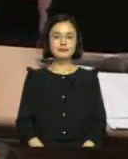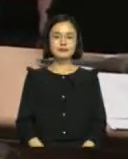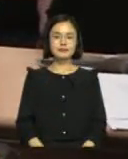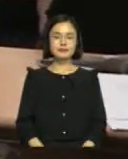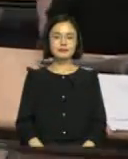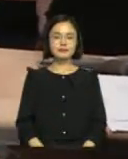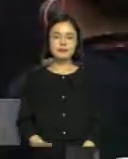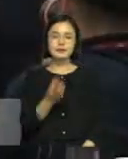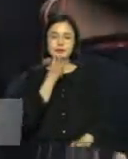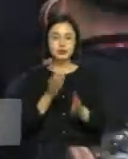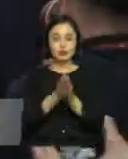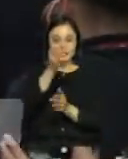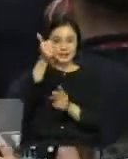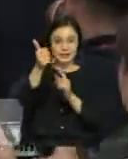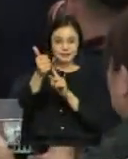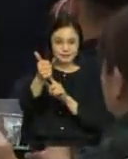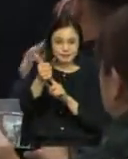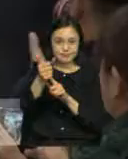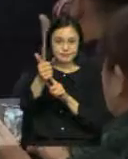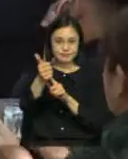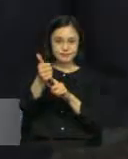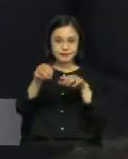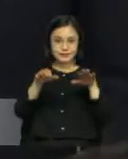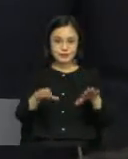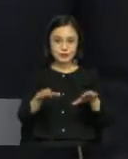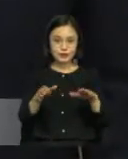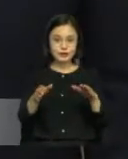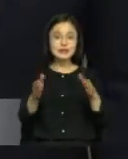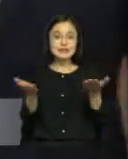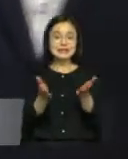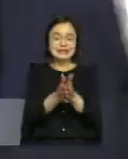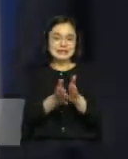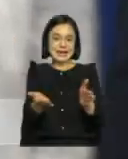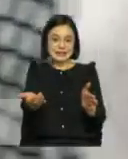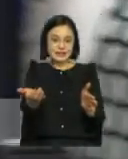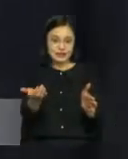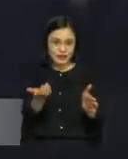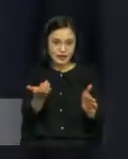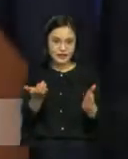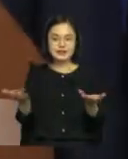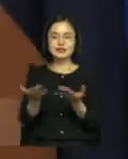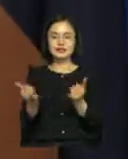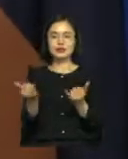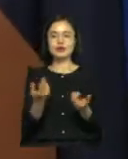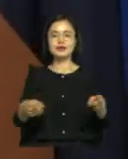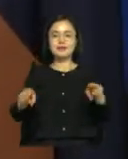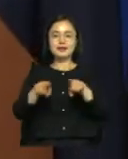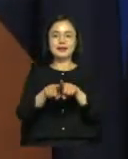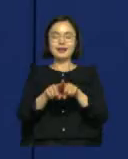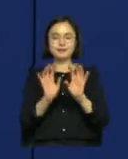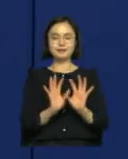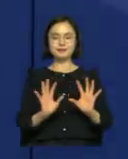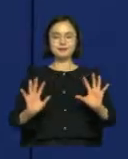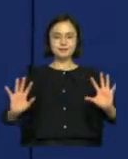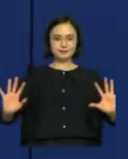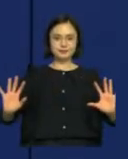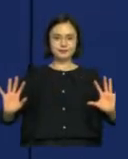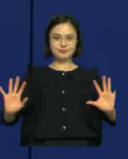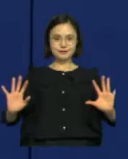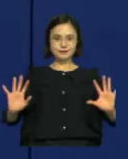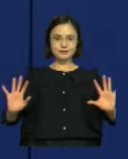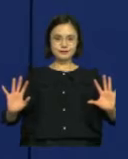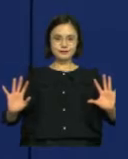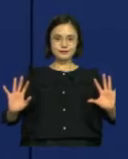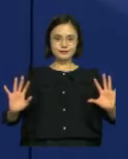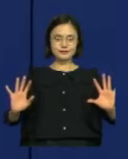박원순 서울시장이 인선 7기를 함께 시작하는 시청 직원들과 함께 카메라 앞에 섰습니다 지난 6년 동안 쌓인 죄와